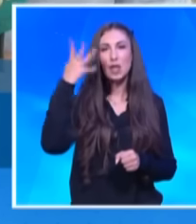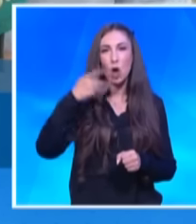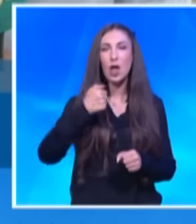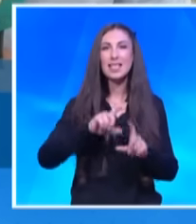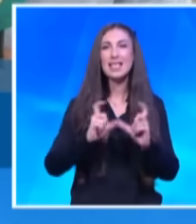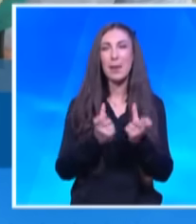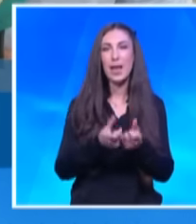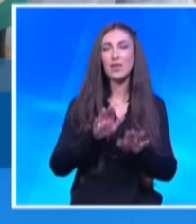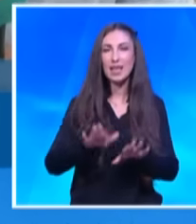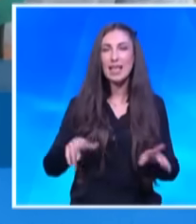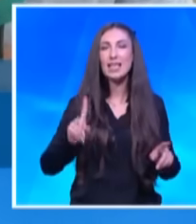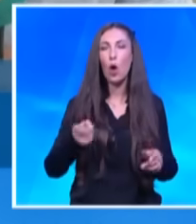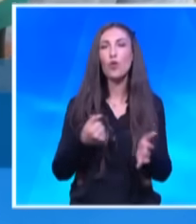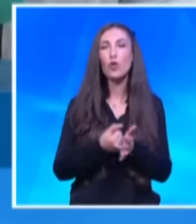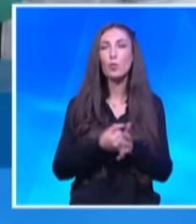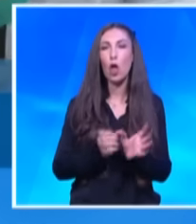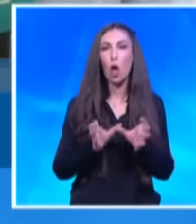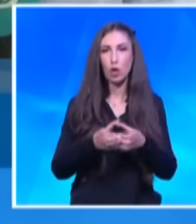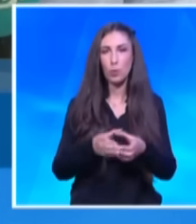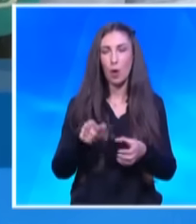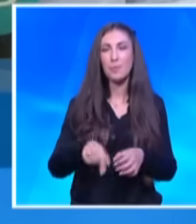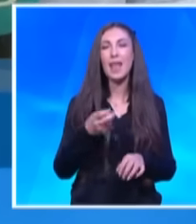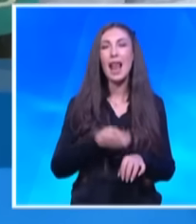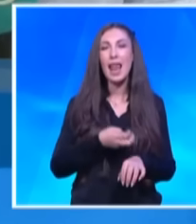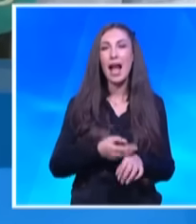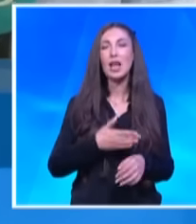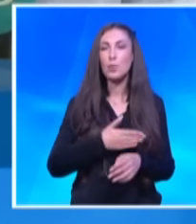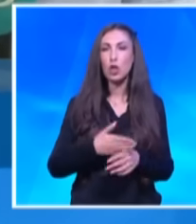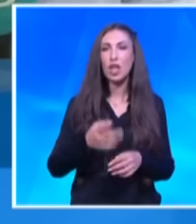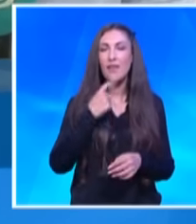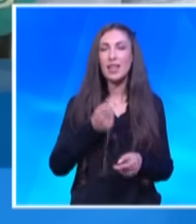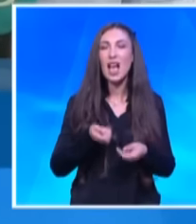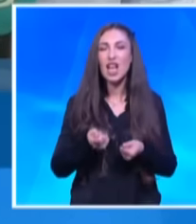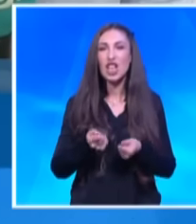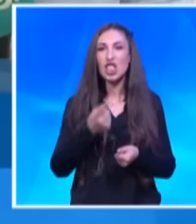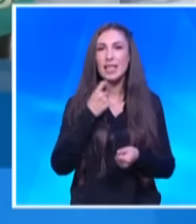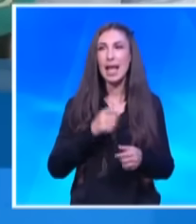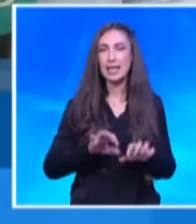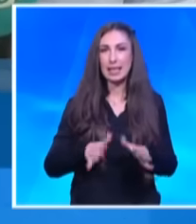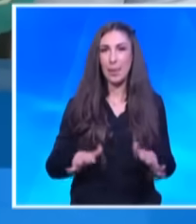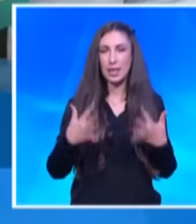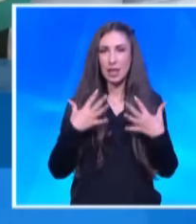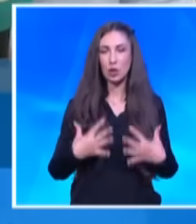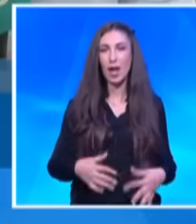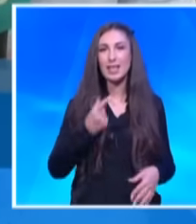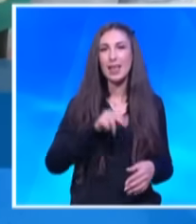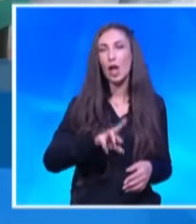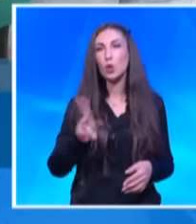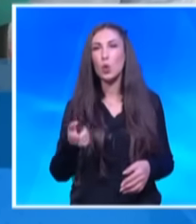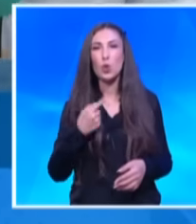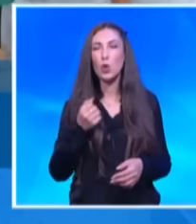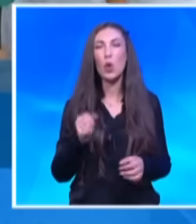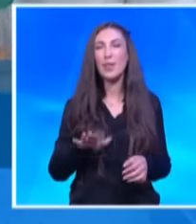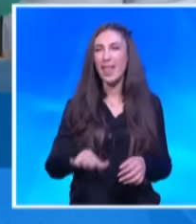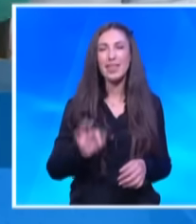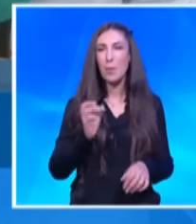семействата на децата от футболният отбор. А медици продължават да оказват грижа за стабилизиране на състоянието на другото поразено